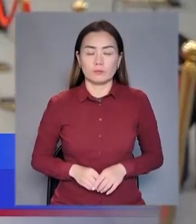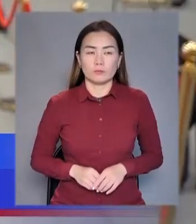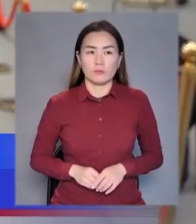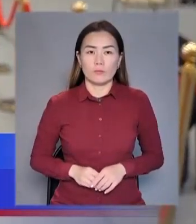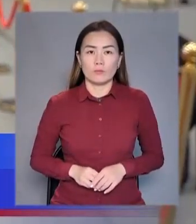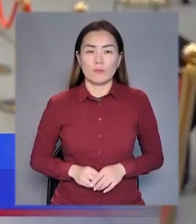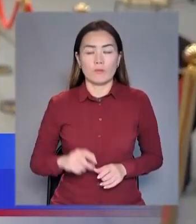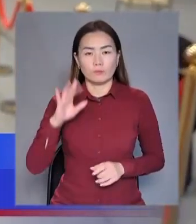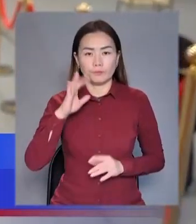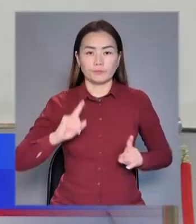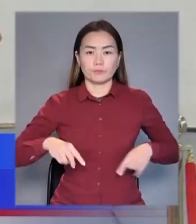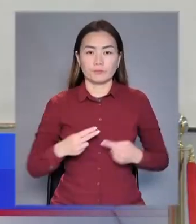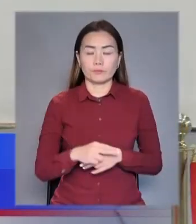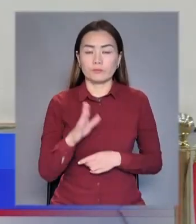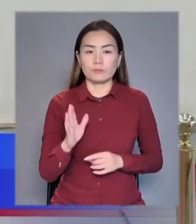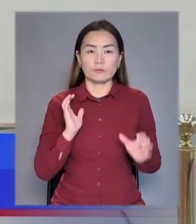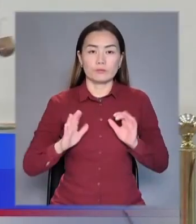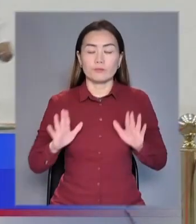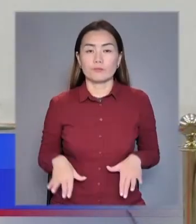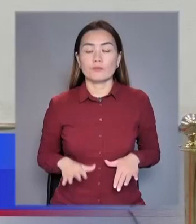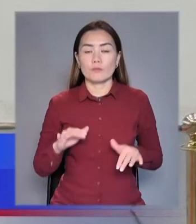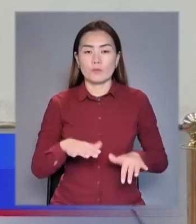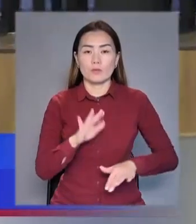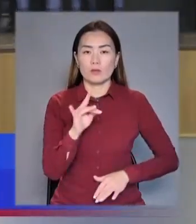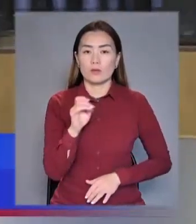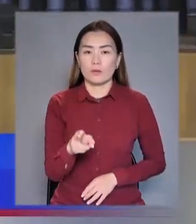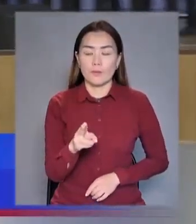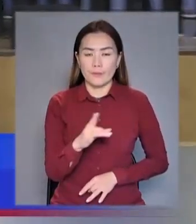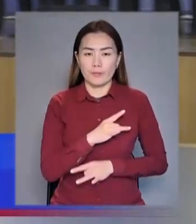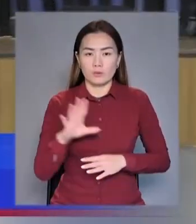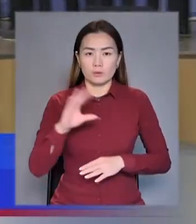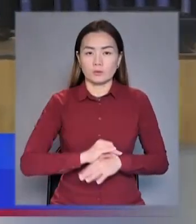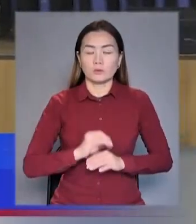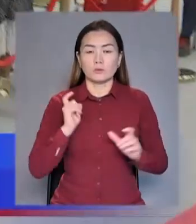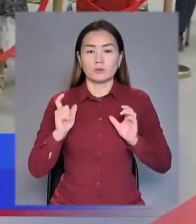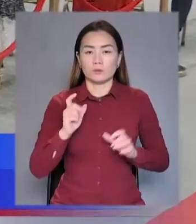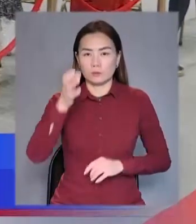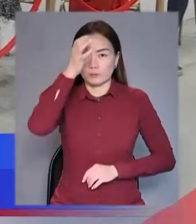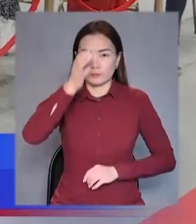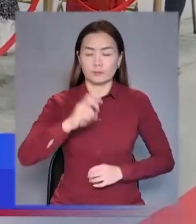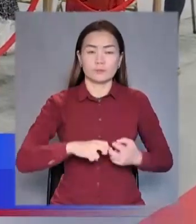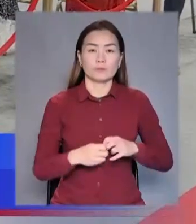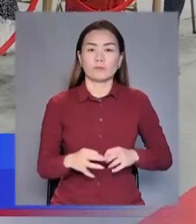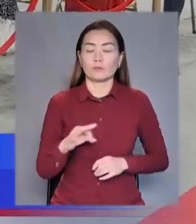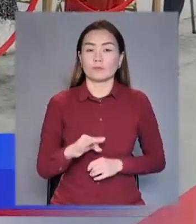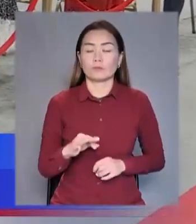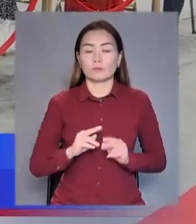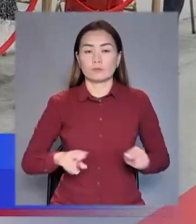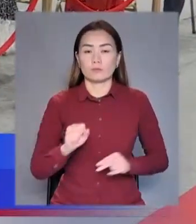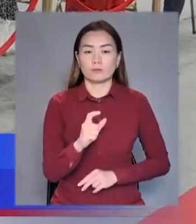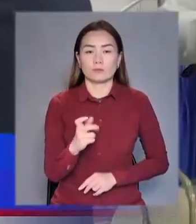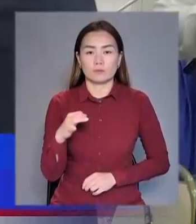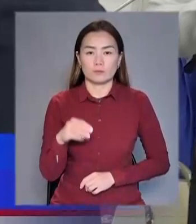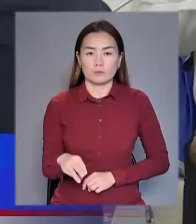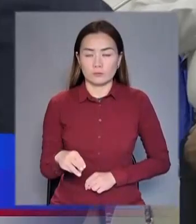деген психологияны қалыптастырамыз. Университеттің жайық спорт кешенінде өткен мерекелік кешке оқу орнының академиялық мәселелер жөніндегі проректоры